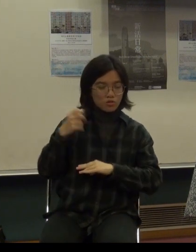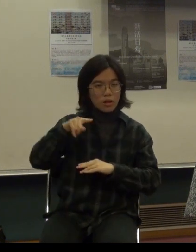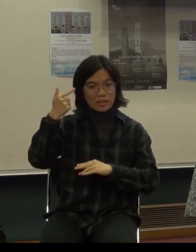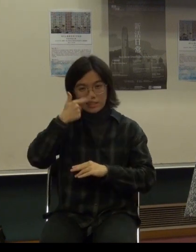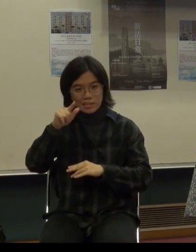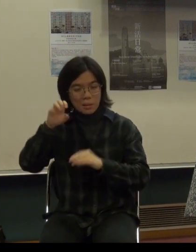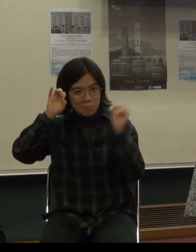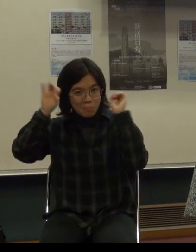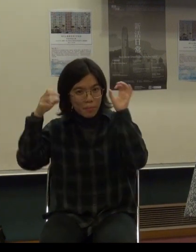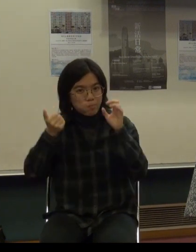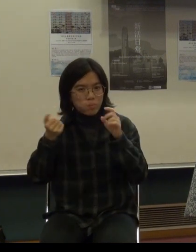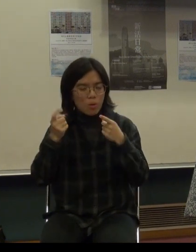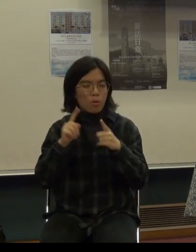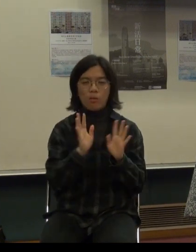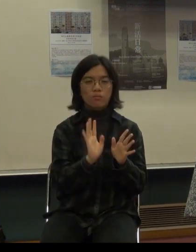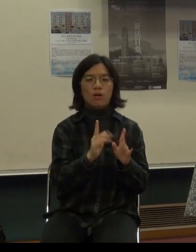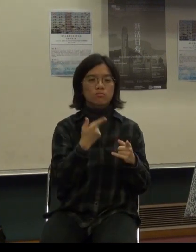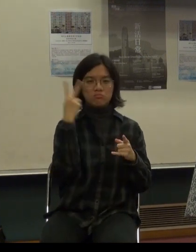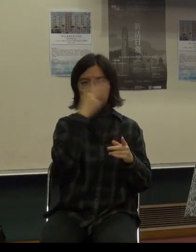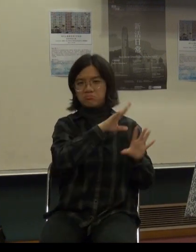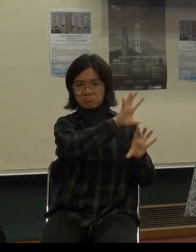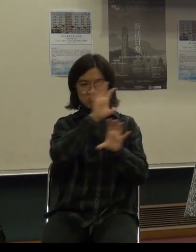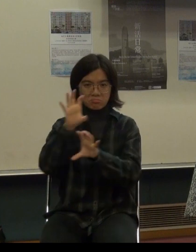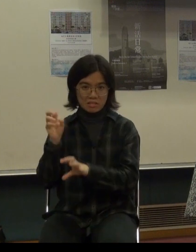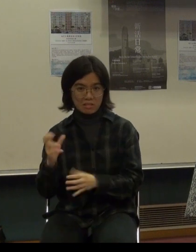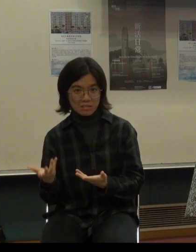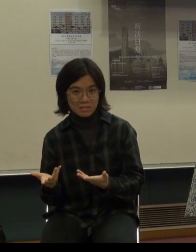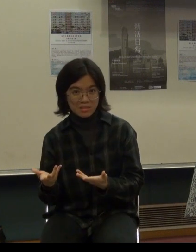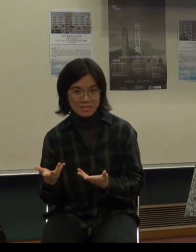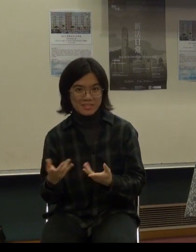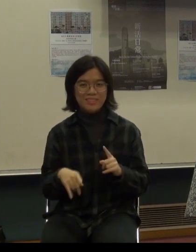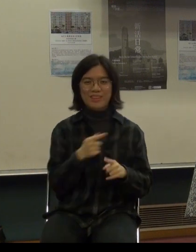快點建好，可能有標準式這樣去興建呢？